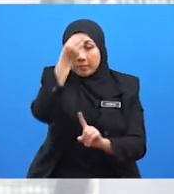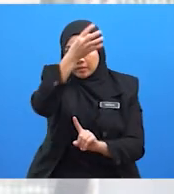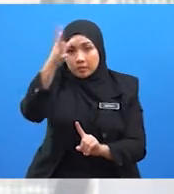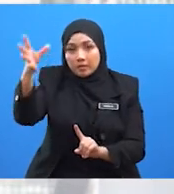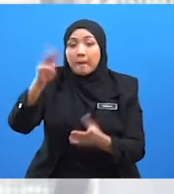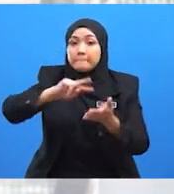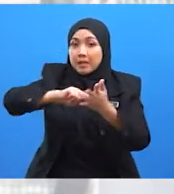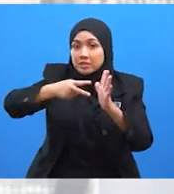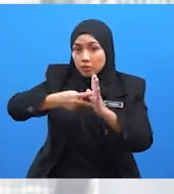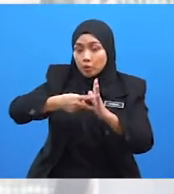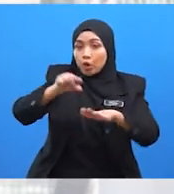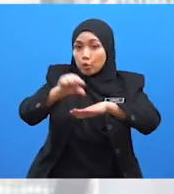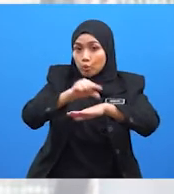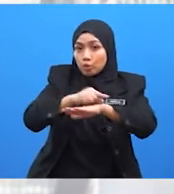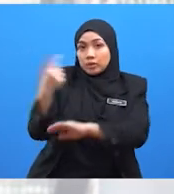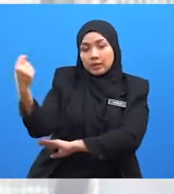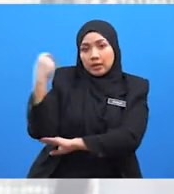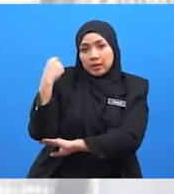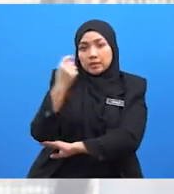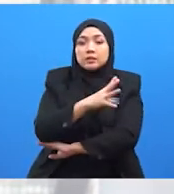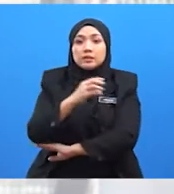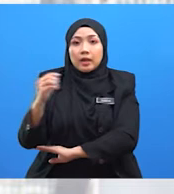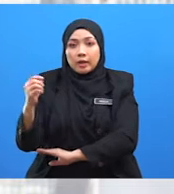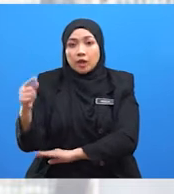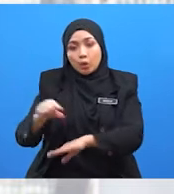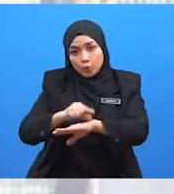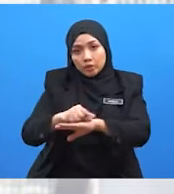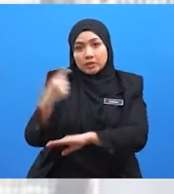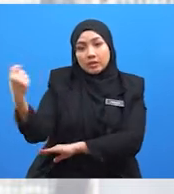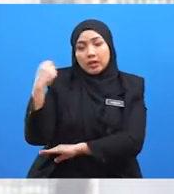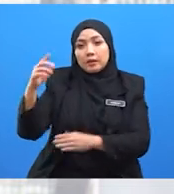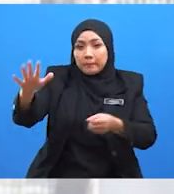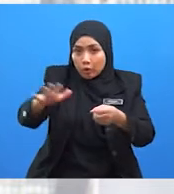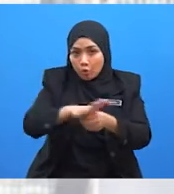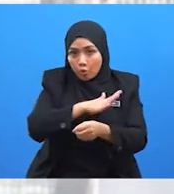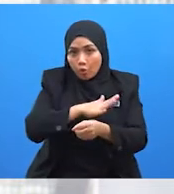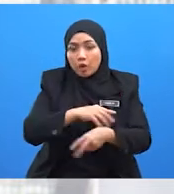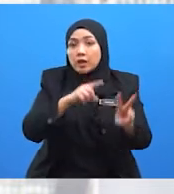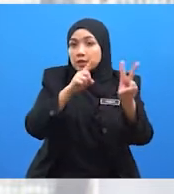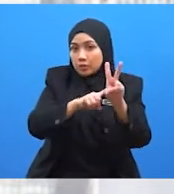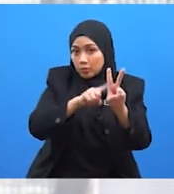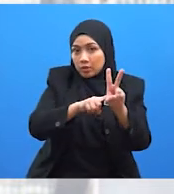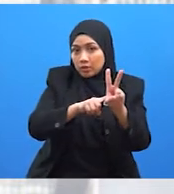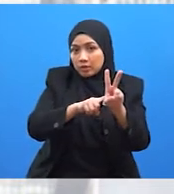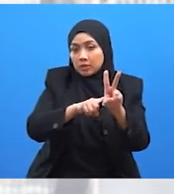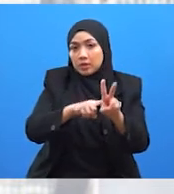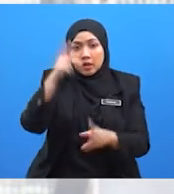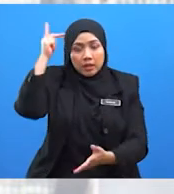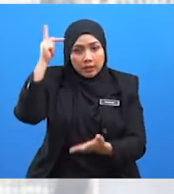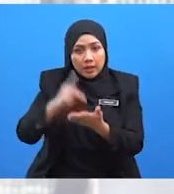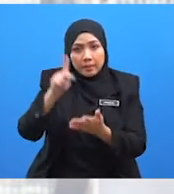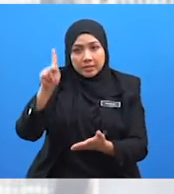menyatakan maksud guna tenaga dan guna tenaga penuh. Kedua, mengenal